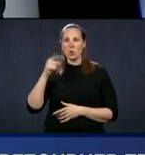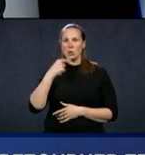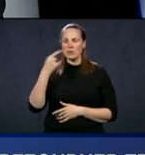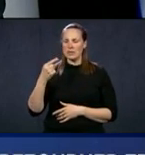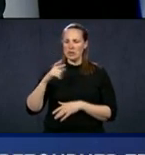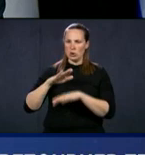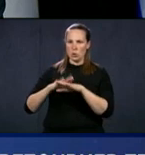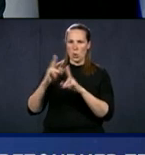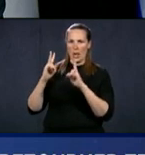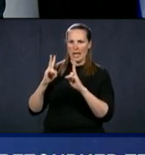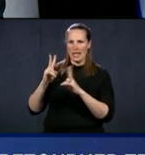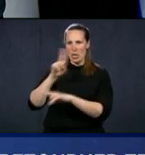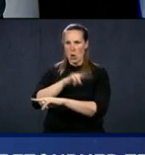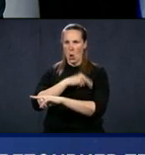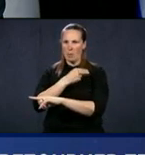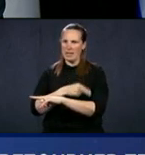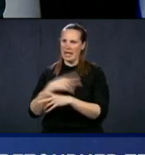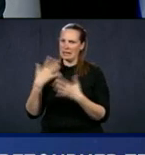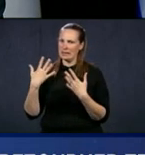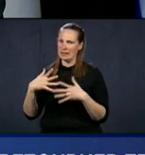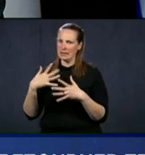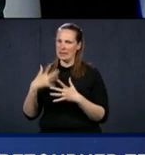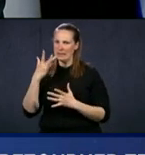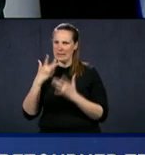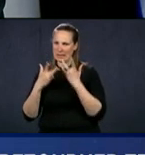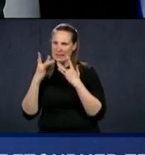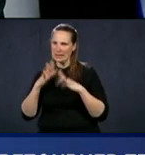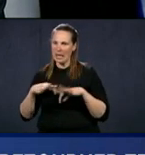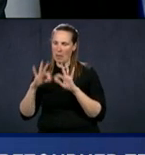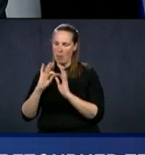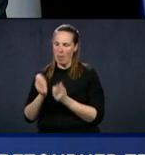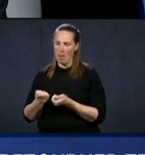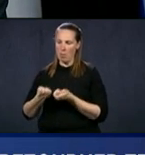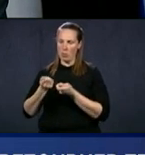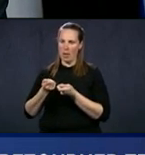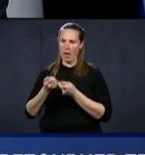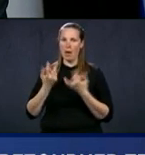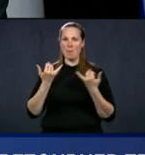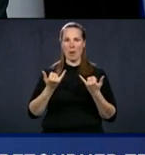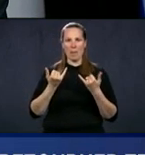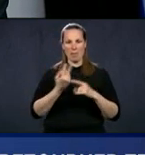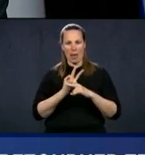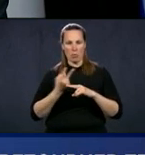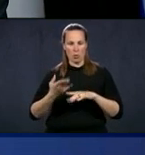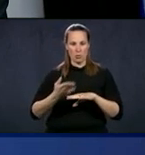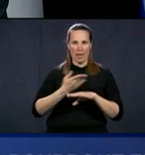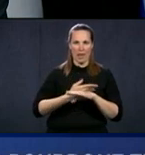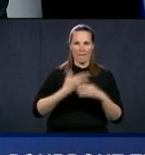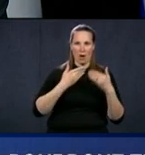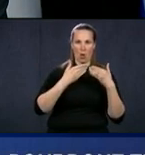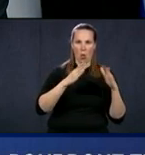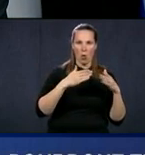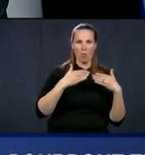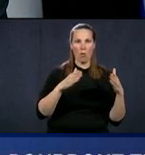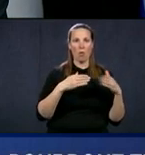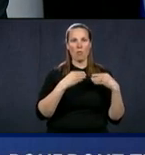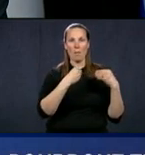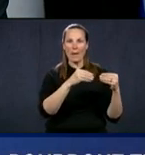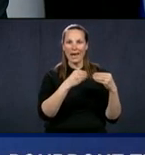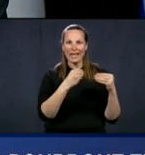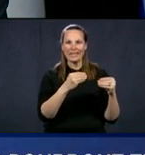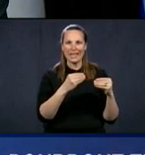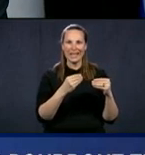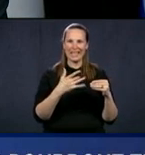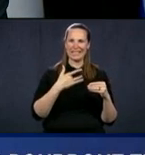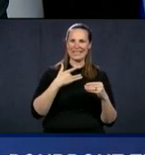santé montréalais. Dans ce contexte, à moins de 2 semaines de la rentrée, est-ce qu'il y a un scénario qui est envisagé pour reporter la réouverture des écoles dans les